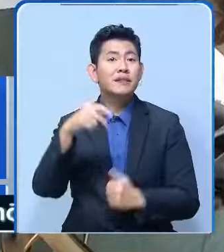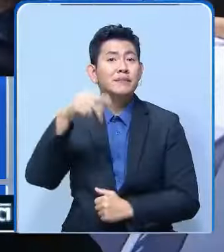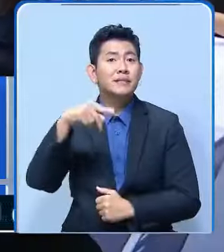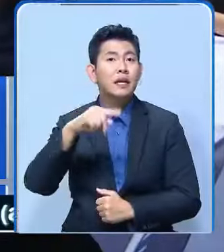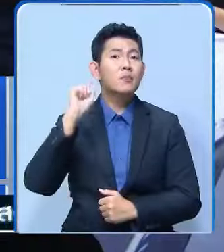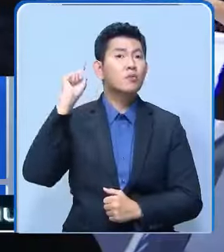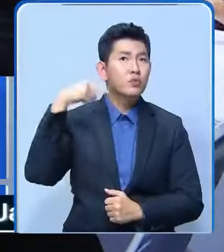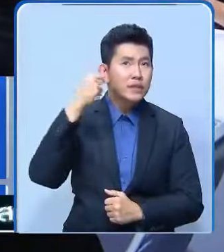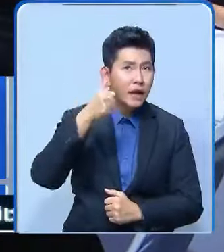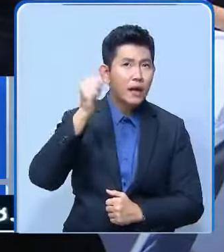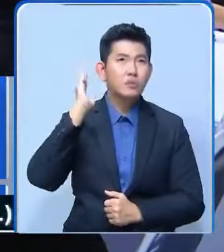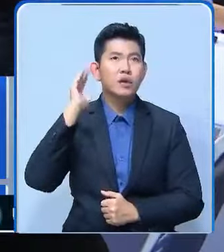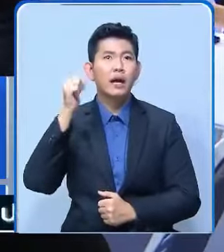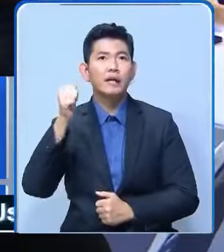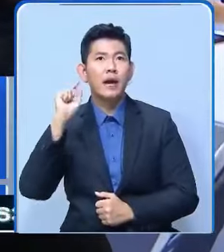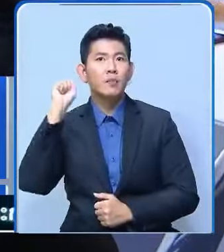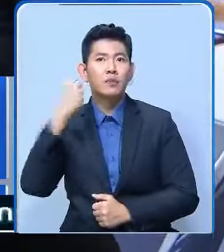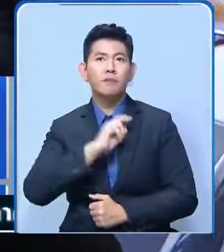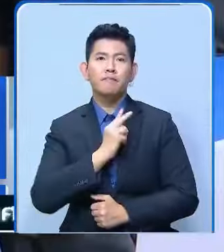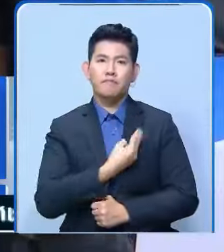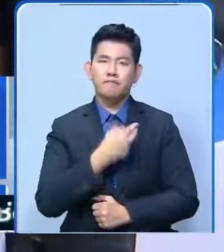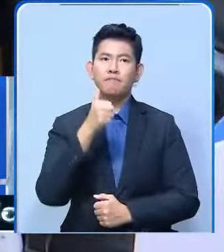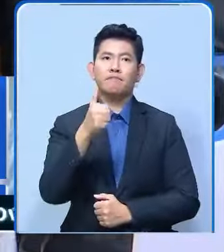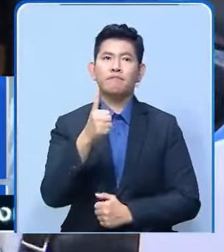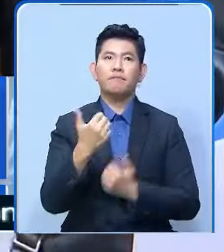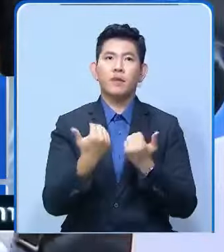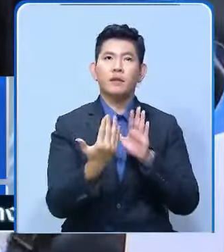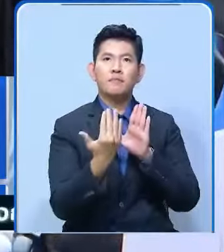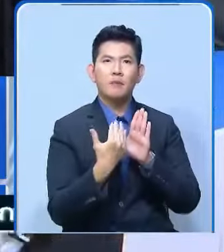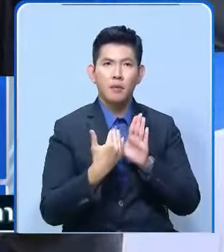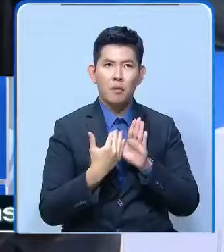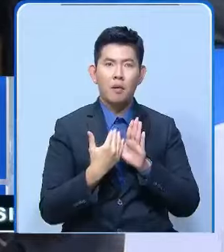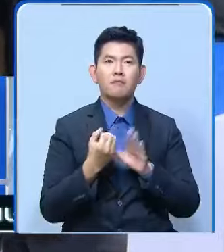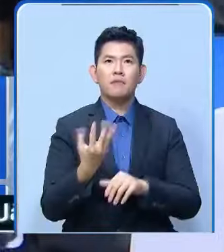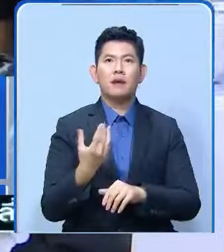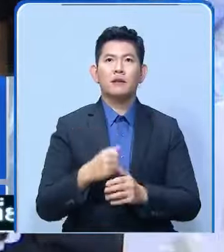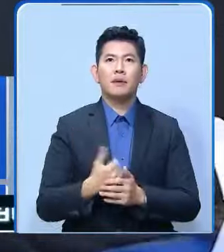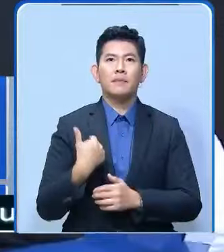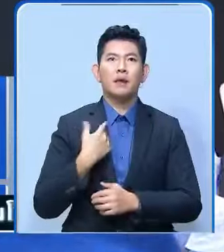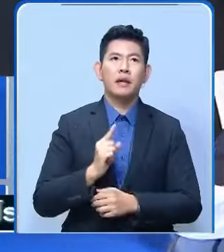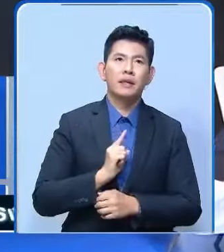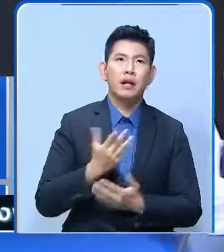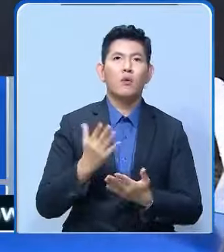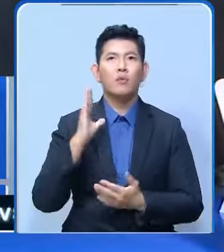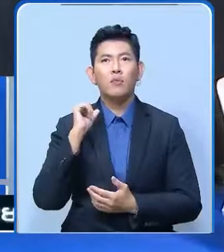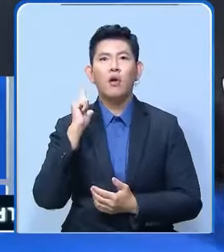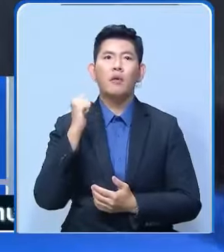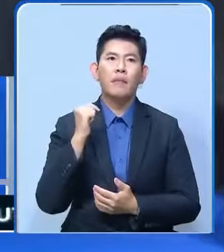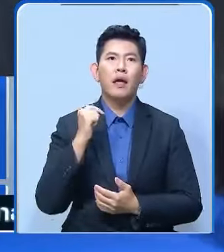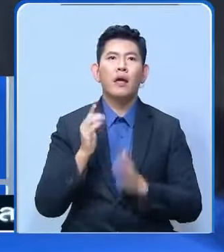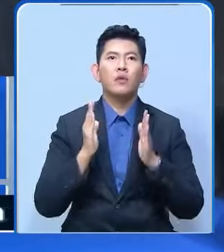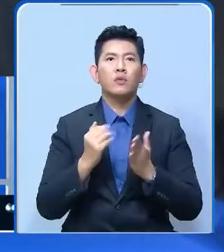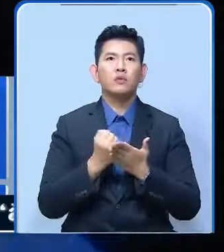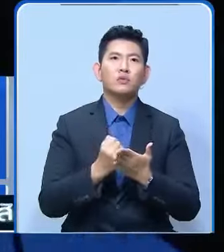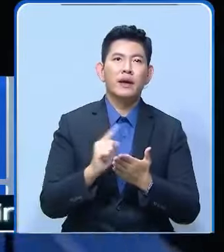งหญิงก็เปิดชายก็เปิด trans women ก็เปิดตอนนี้ทยอยกันมาเยอะพอสมควรมาทั้งแบบเดียวๆก็มีคุณพ่อคุณแม่เป็นนักปั้นเป็นเ